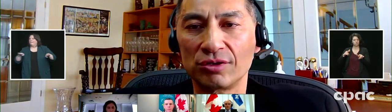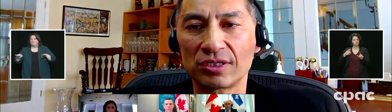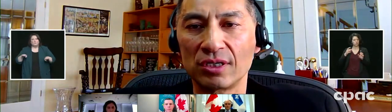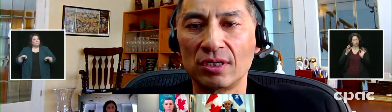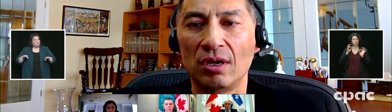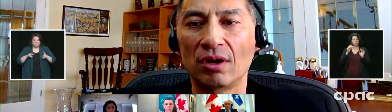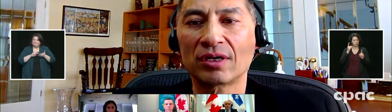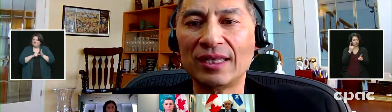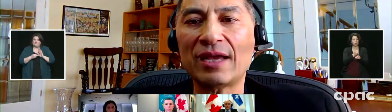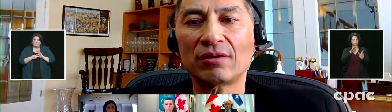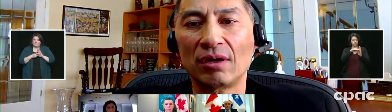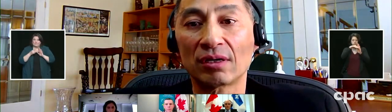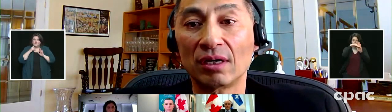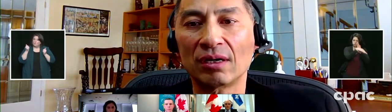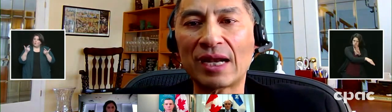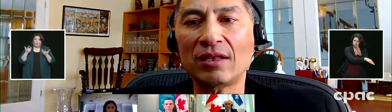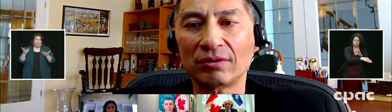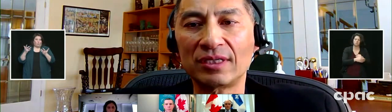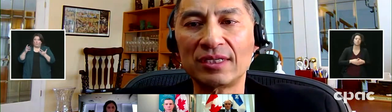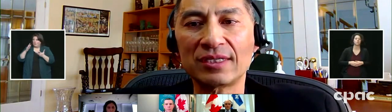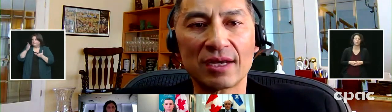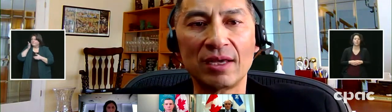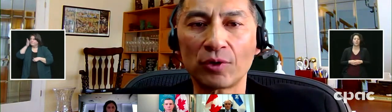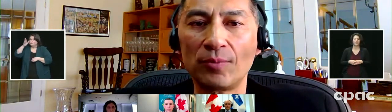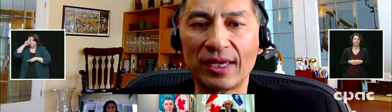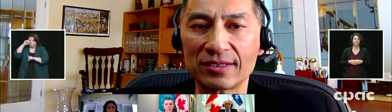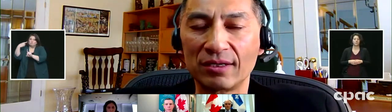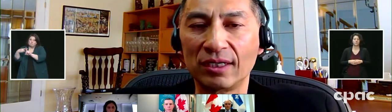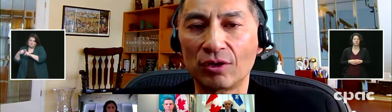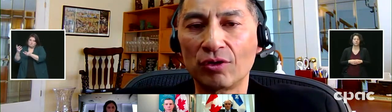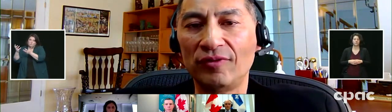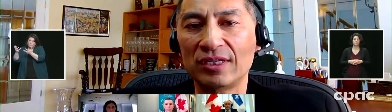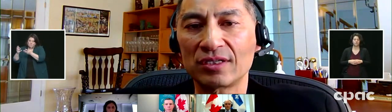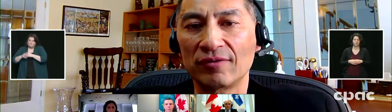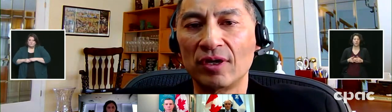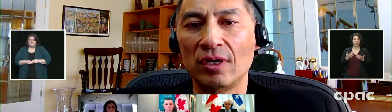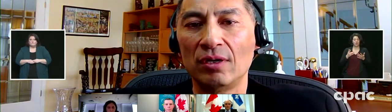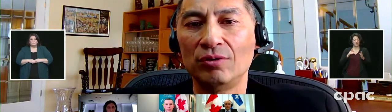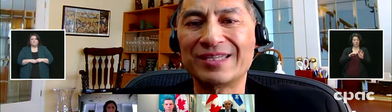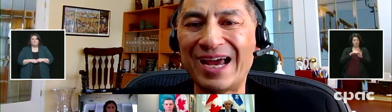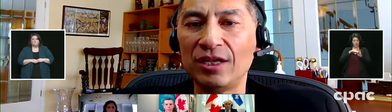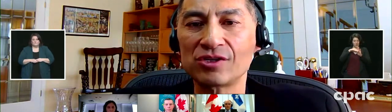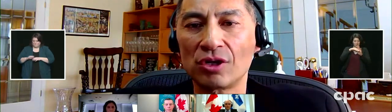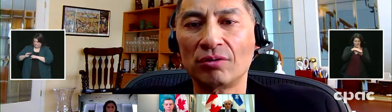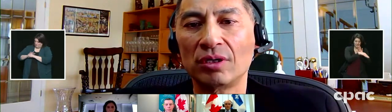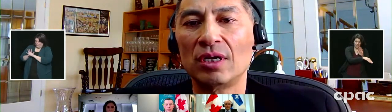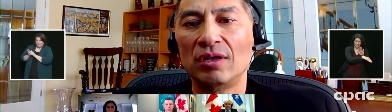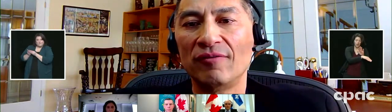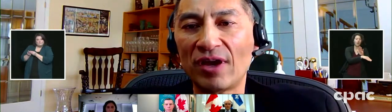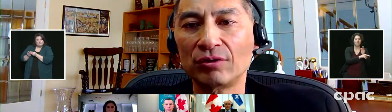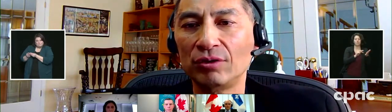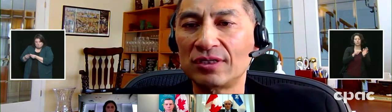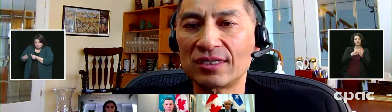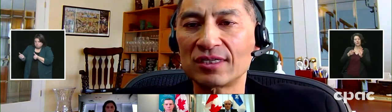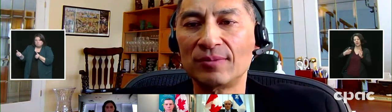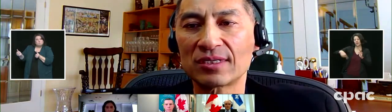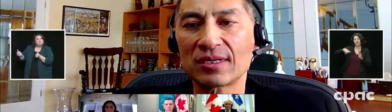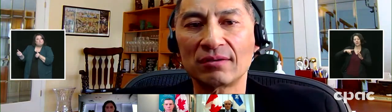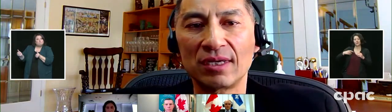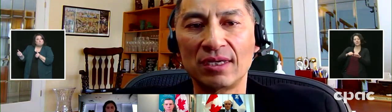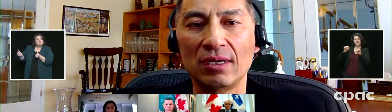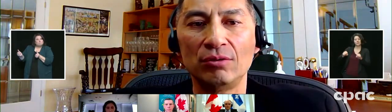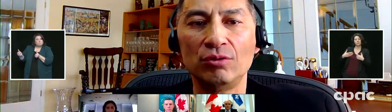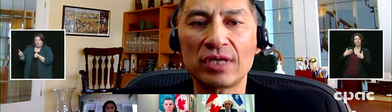recherchons tous. En ralentissant la propagation de la COVID-19, nous allégeons le fardeau du système